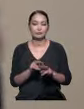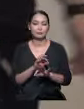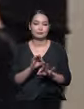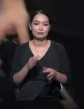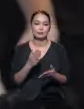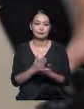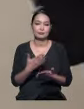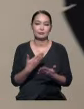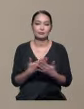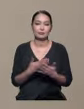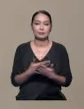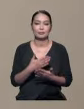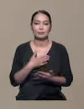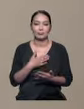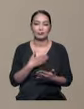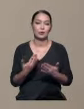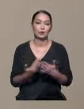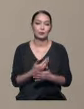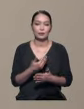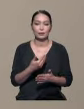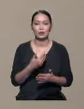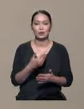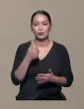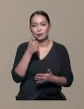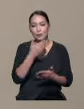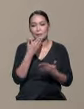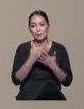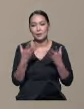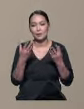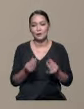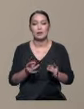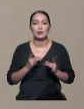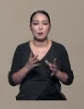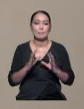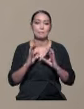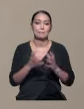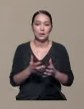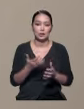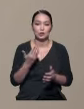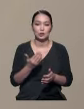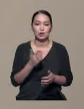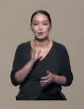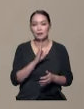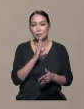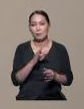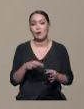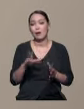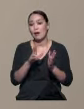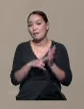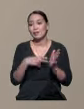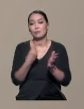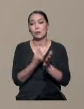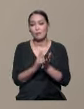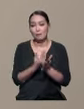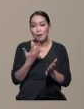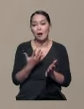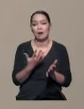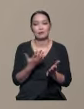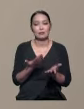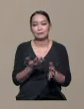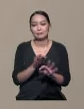преддверии нашего Нового года, в преддверии нашего праздника всенародного Наурыз, 8 марта – это отличное такое начало,